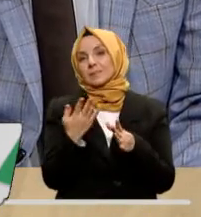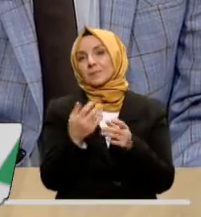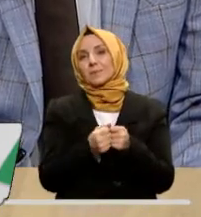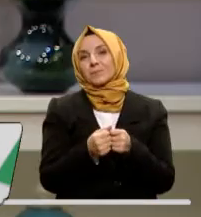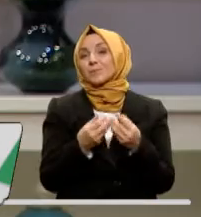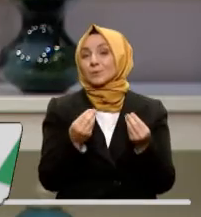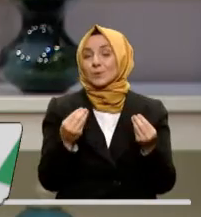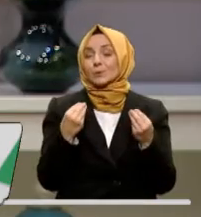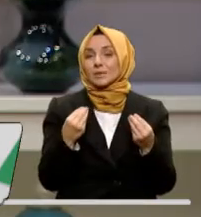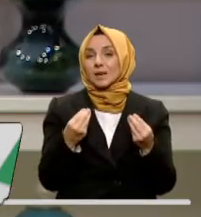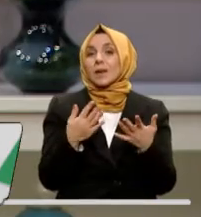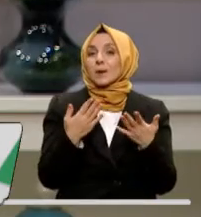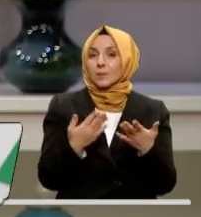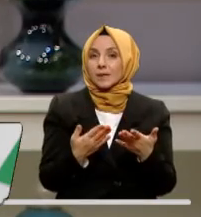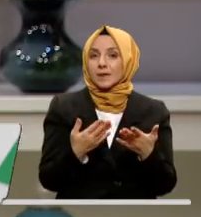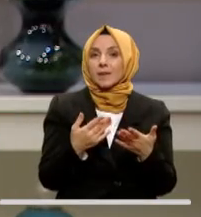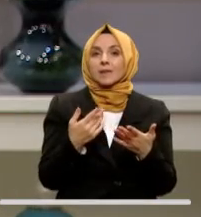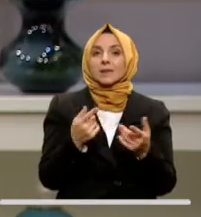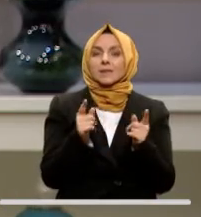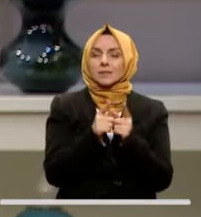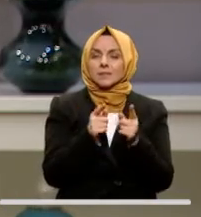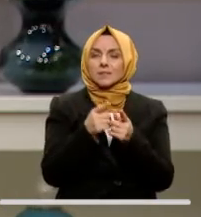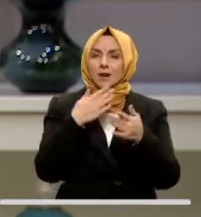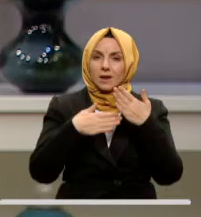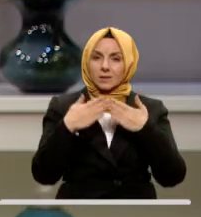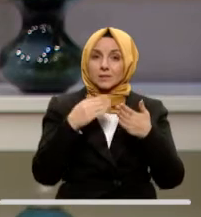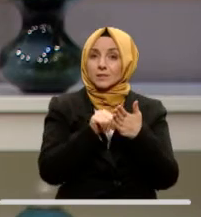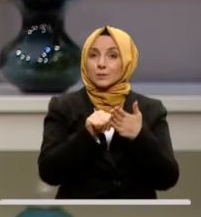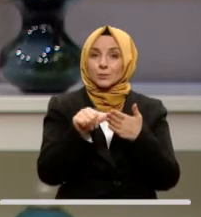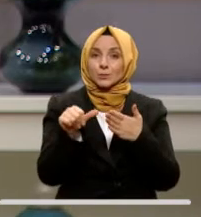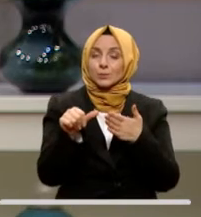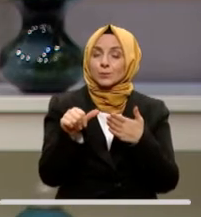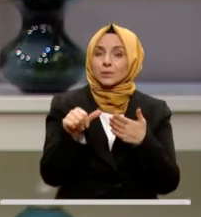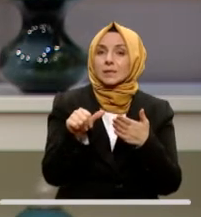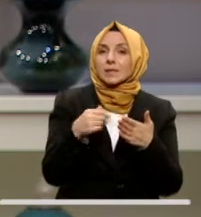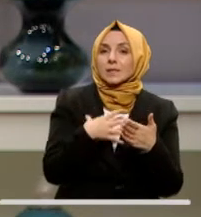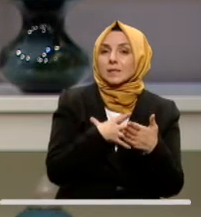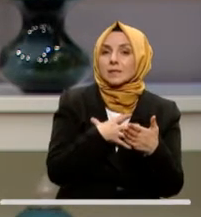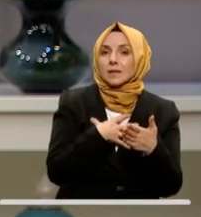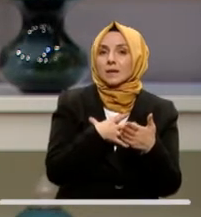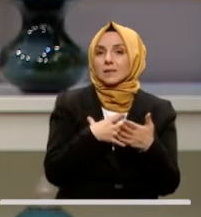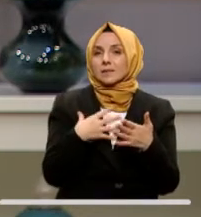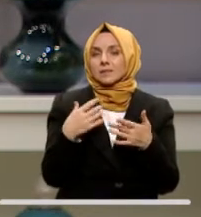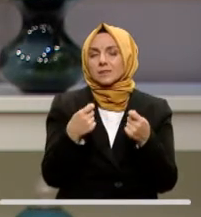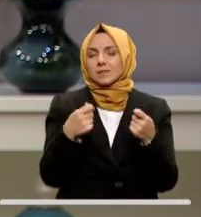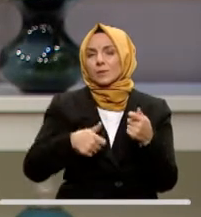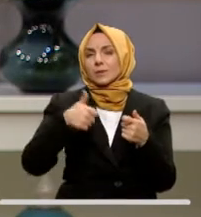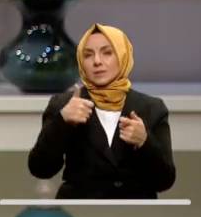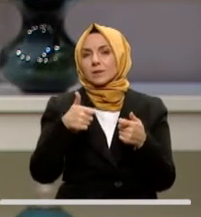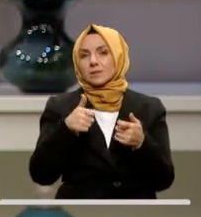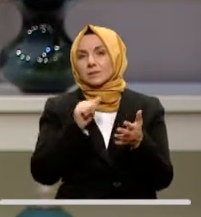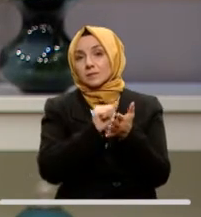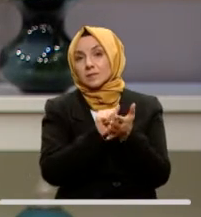edeceğim Peki şimdi genel bir özet geçtiniz bize tüm diğer işleri başkanlığımızın Yayıncılık sebebiyle ilgili değilim